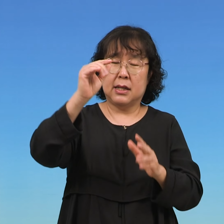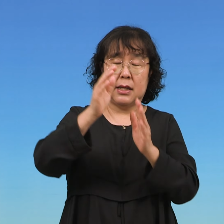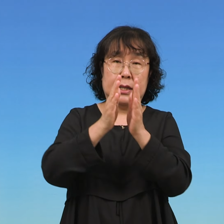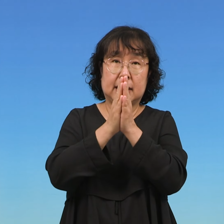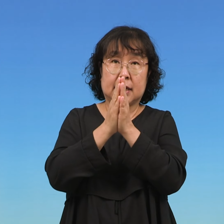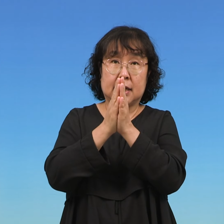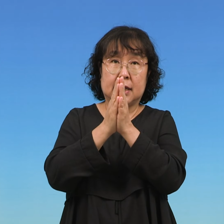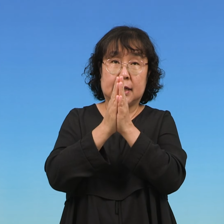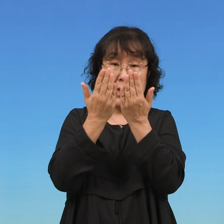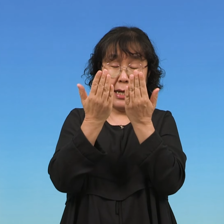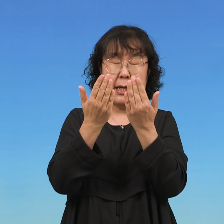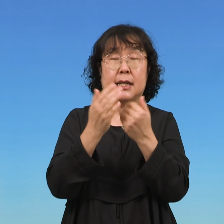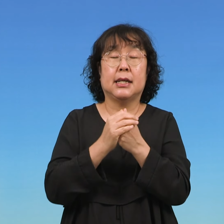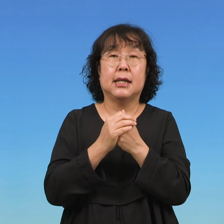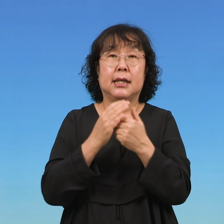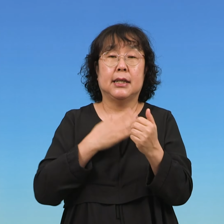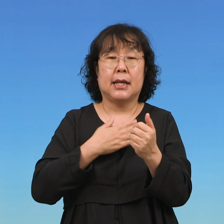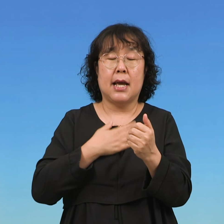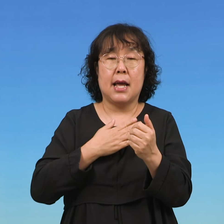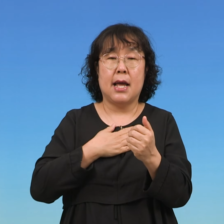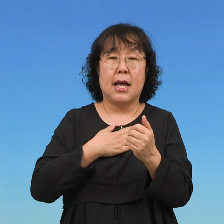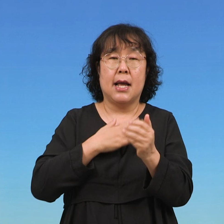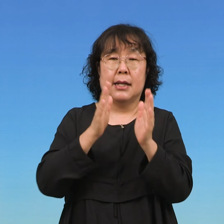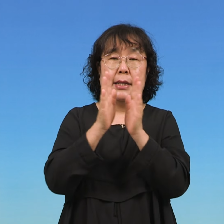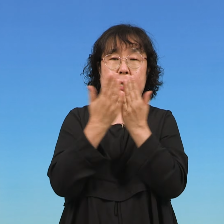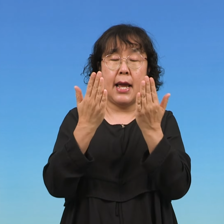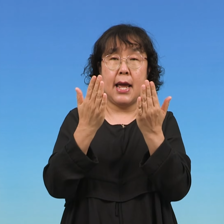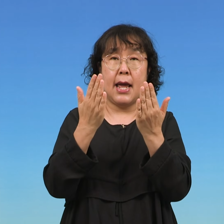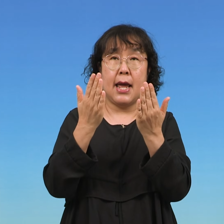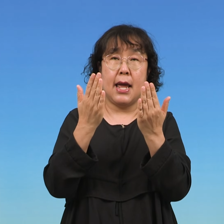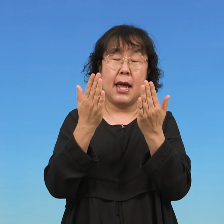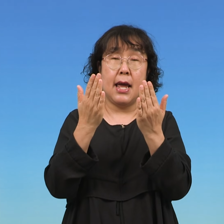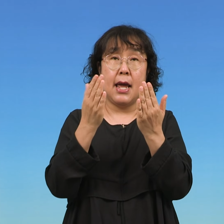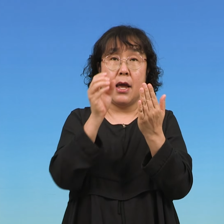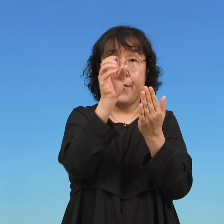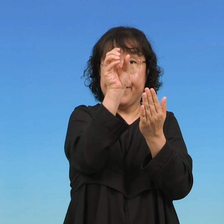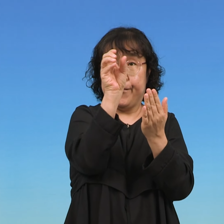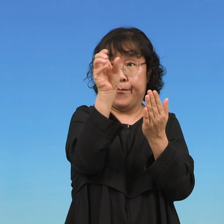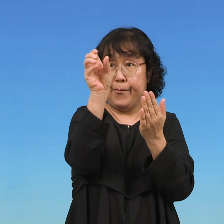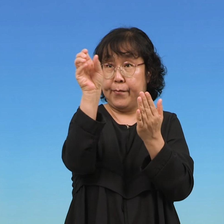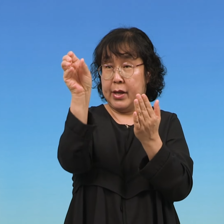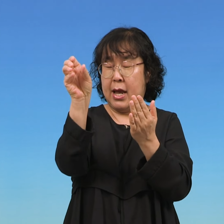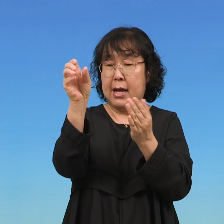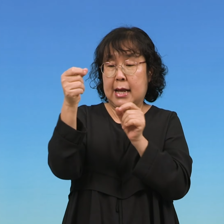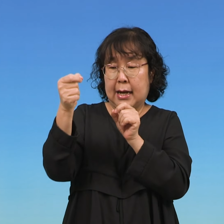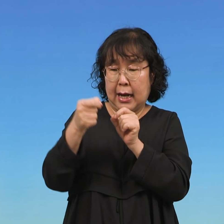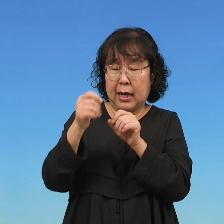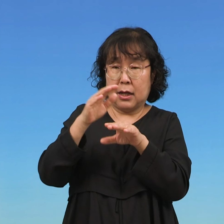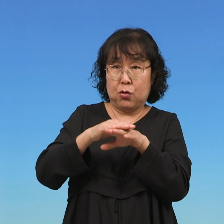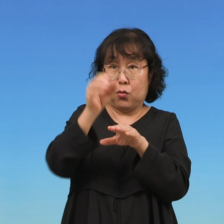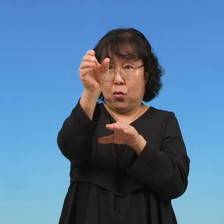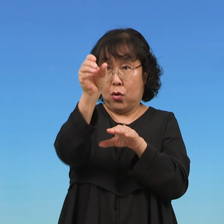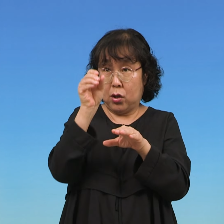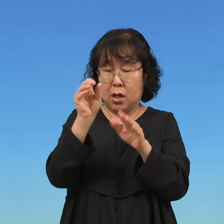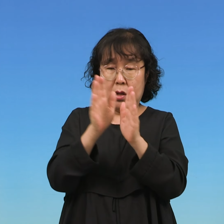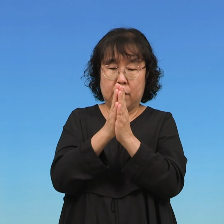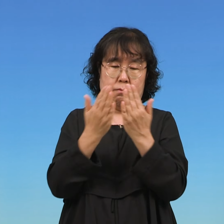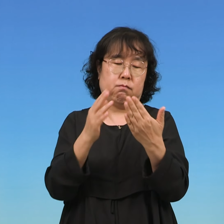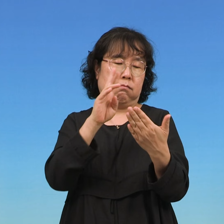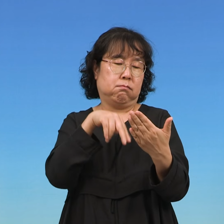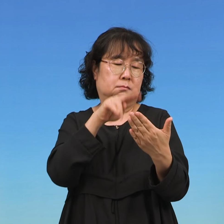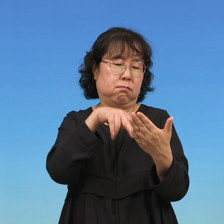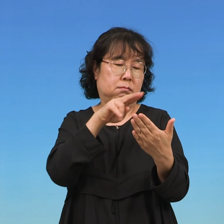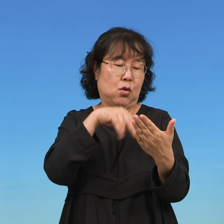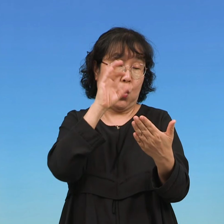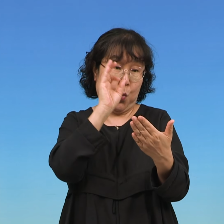소책자에요 그 소책자를 제 서재에 손 닿을 수 있는 가까운데 두고 한 번씩 제목을 꺼내